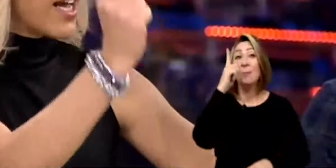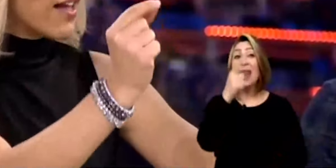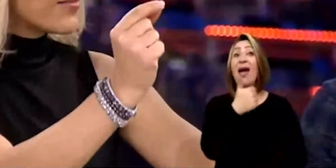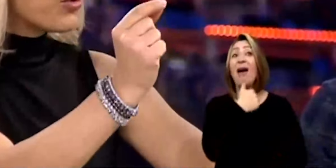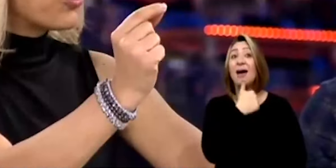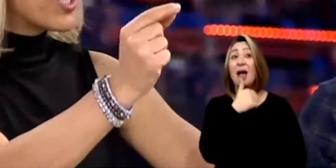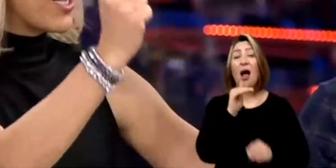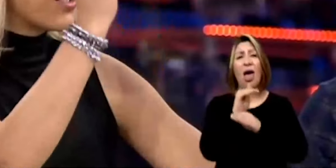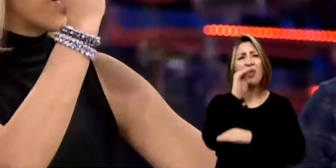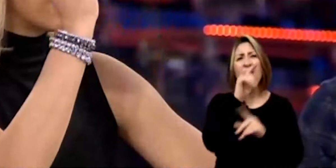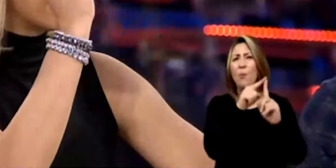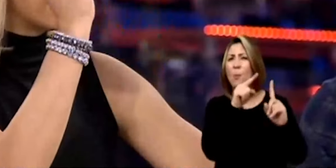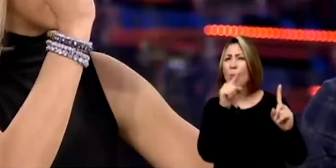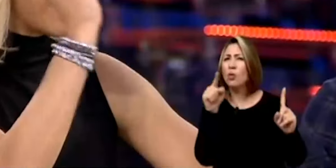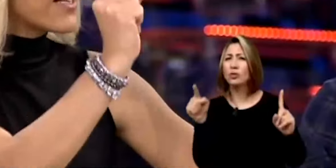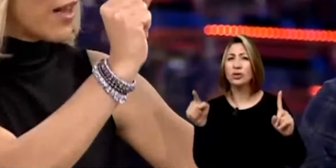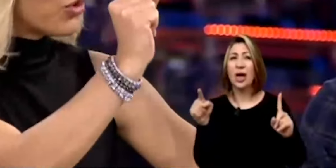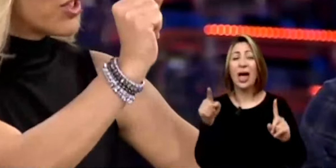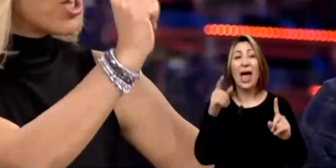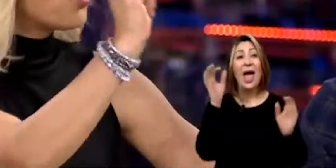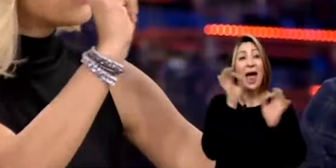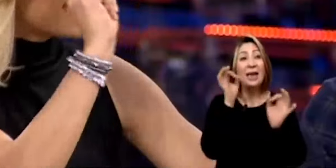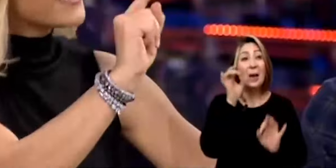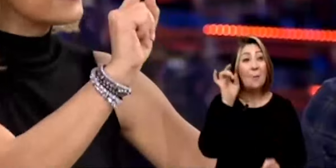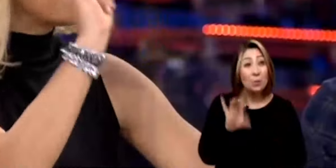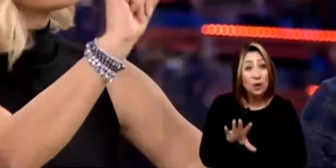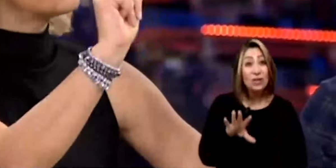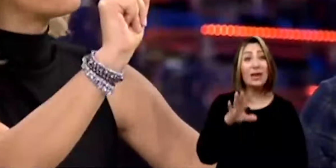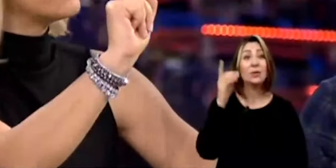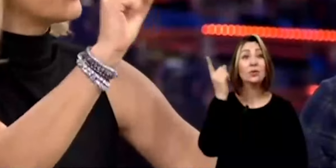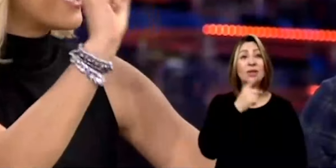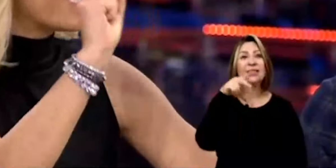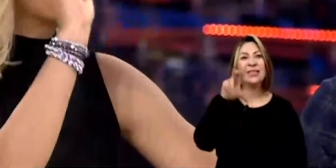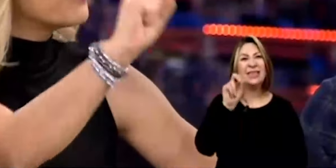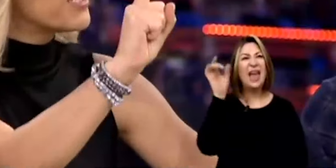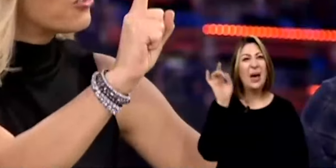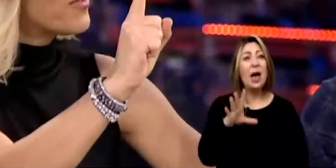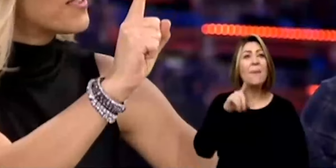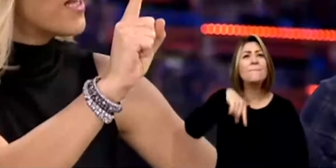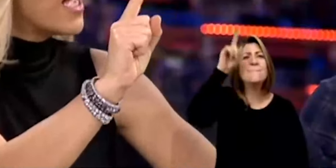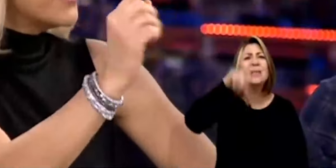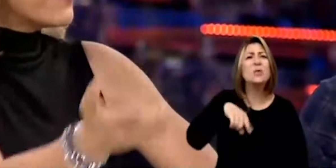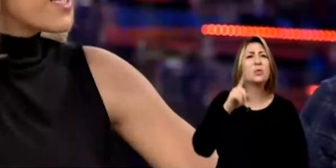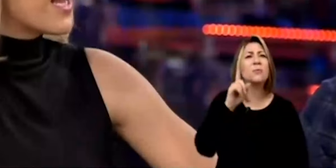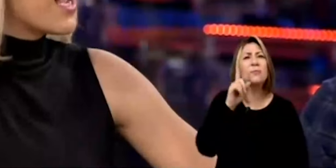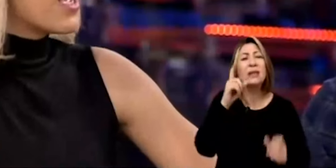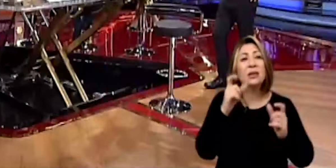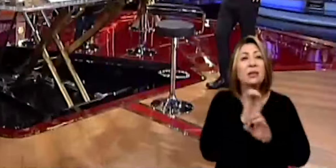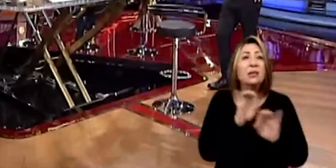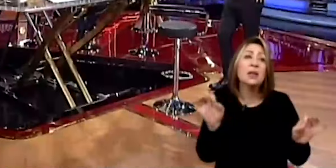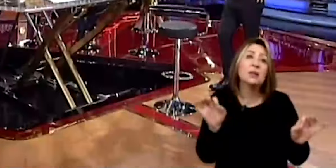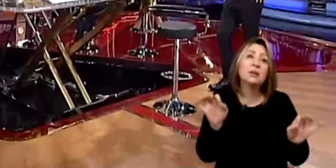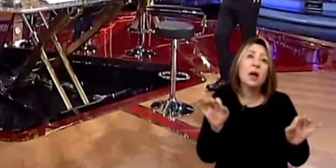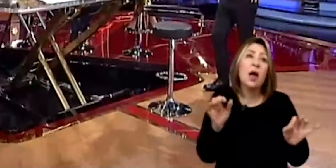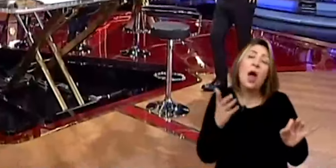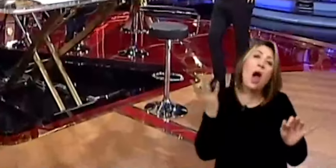erkek hayatı boyunca erken boşalacak. %80'i erken boşalacak. Hayatının bir aşamasında. Hangi net adam karar. Bu?